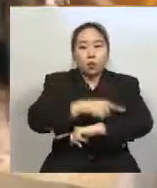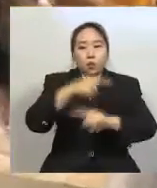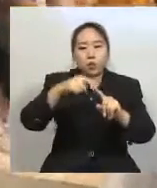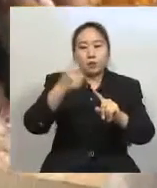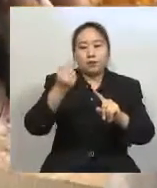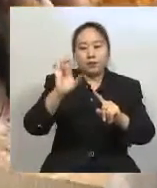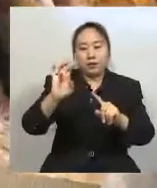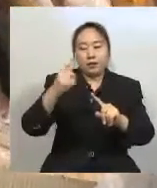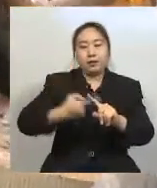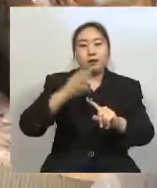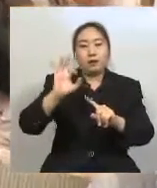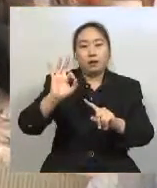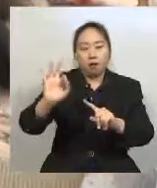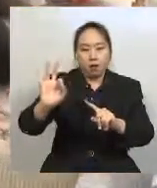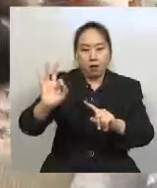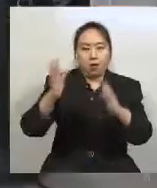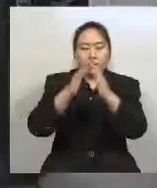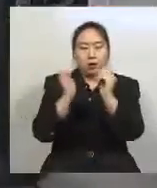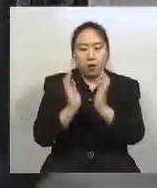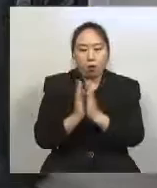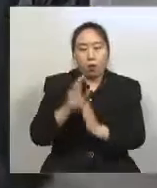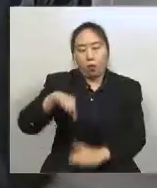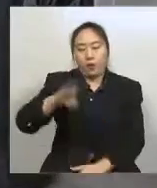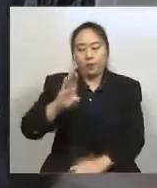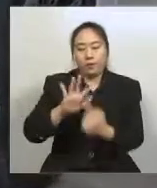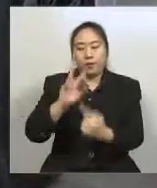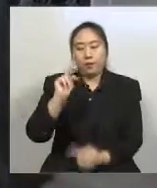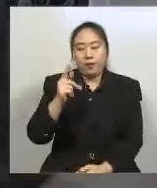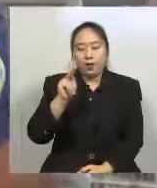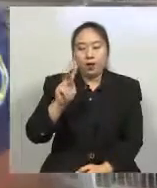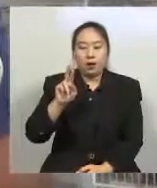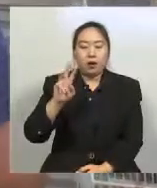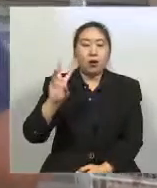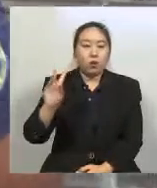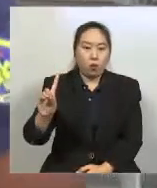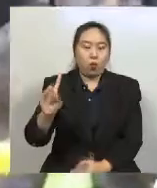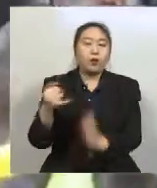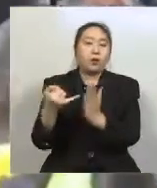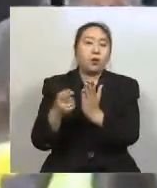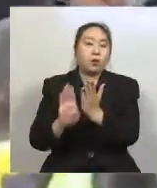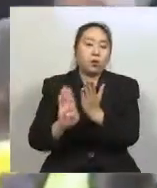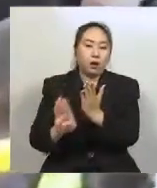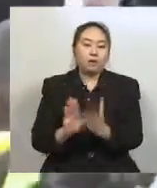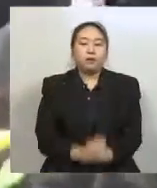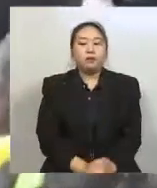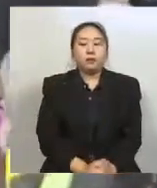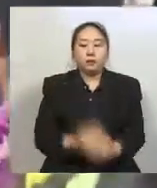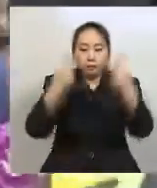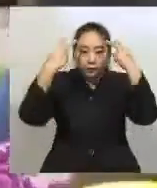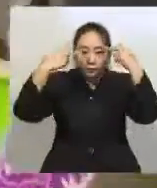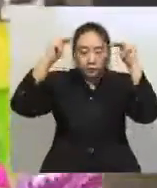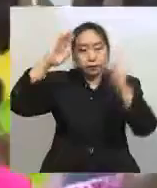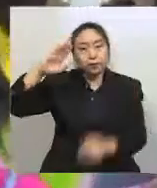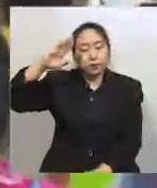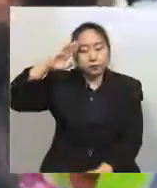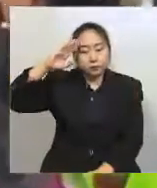ที่17กันยายนนี้ที่วัดบางกรวดจังหวัดบุรีรัมย์ครับทางด้านพลเอกประยุทธ์จันทร์โอชานาย